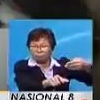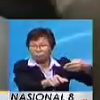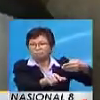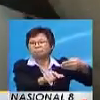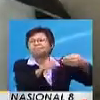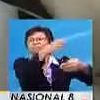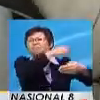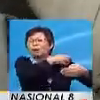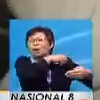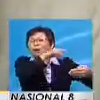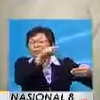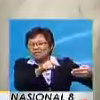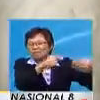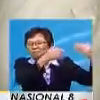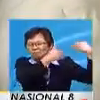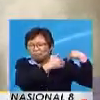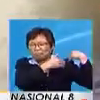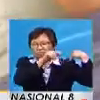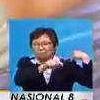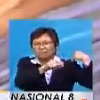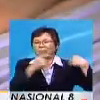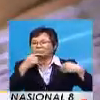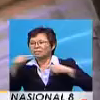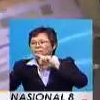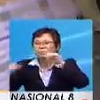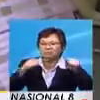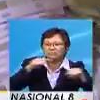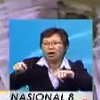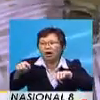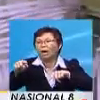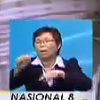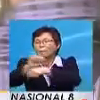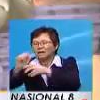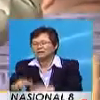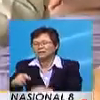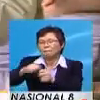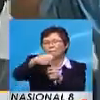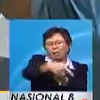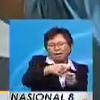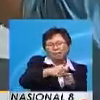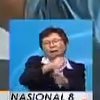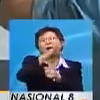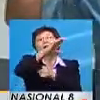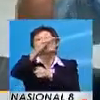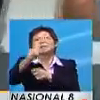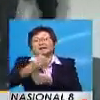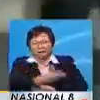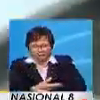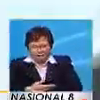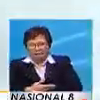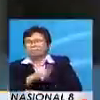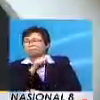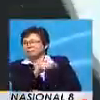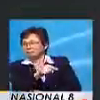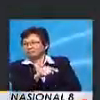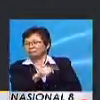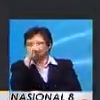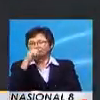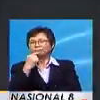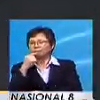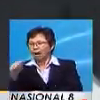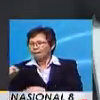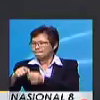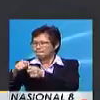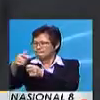kedudukannya untuk mengarahkan pihak bawahan membuat bayaran kepada Syarikat milik anaknya dia turut didakwa mengarahkan